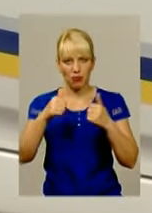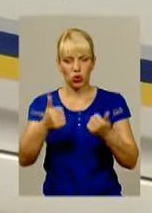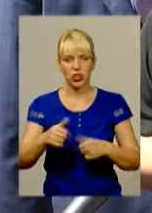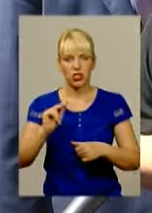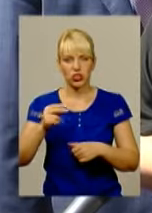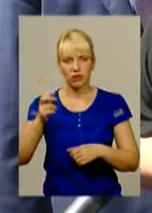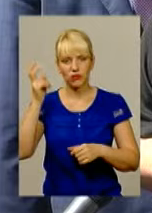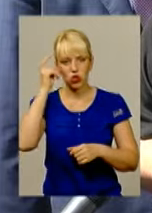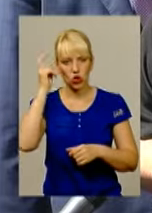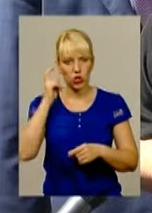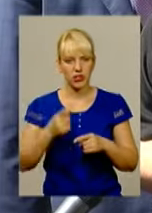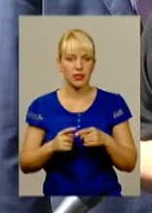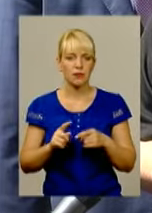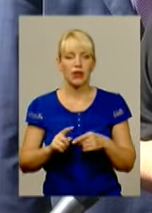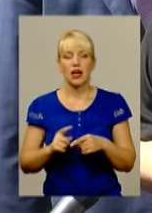столиці.